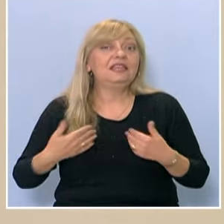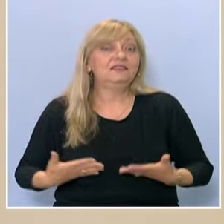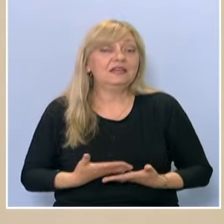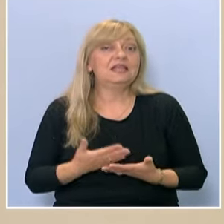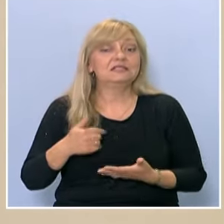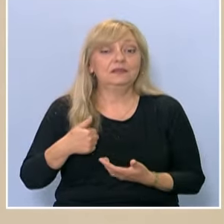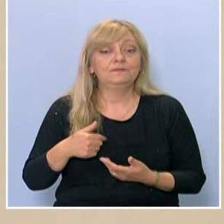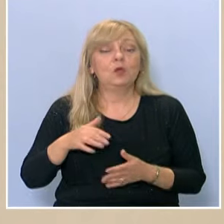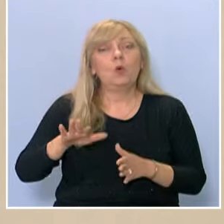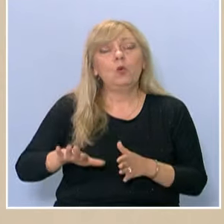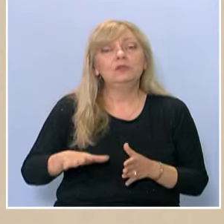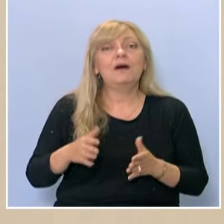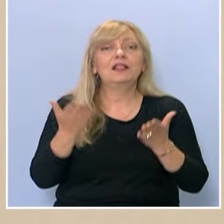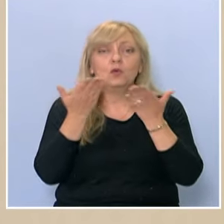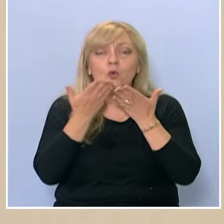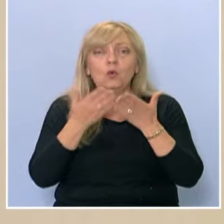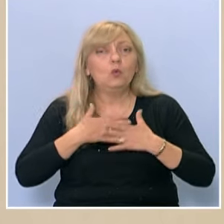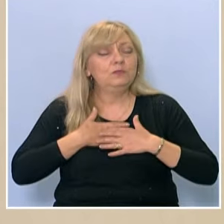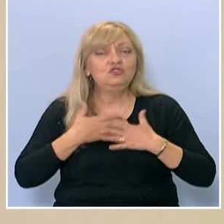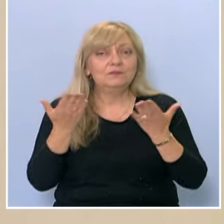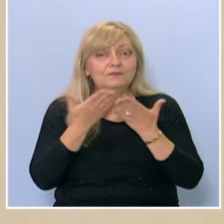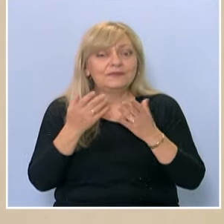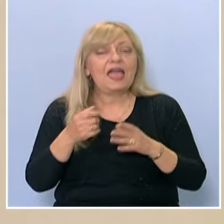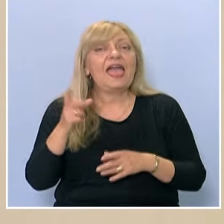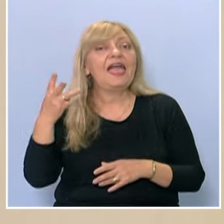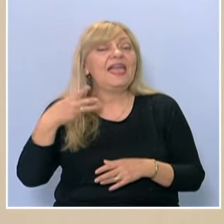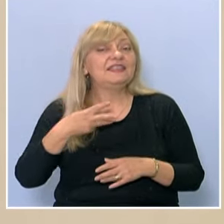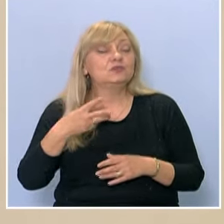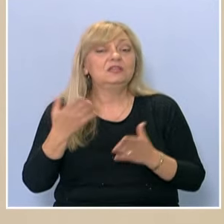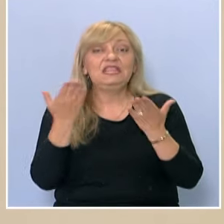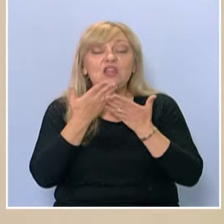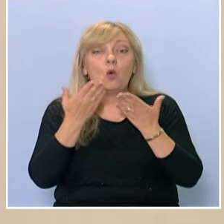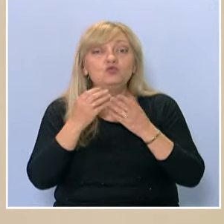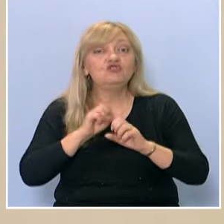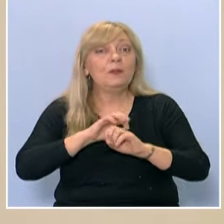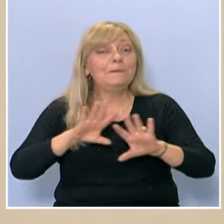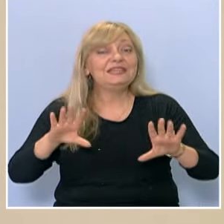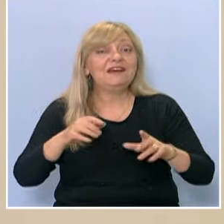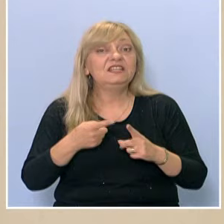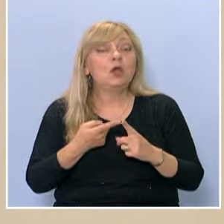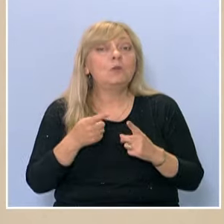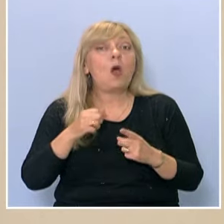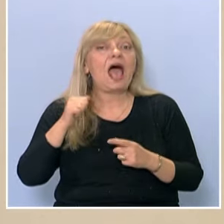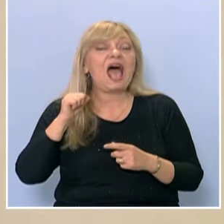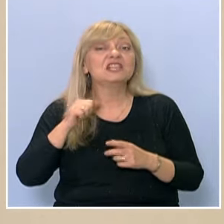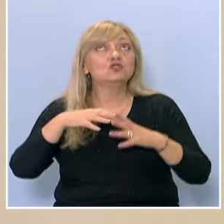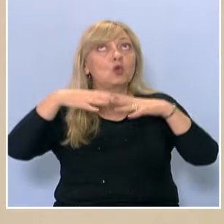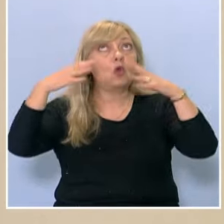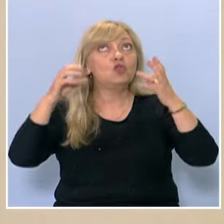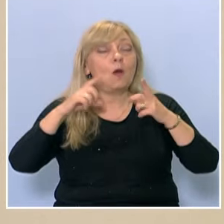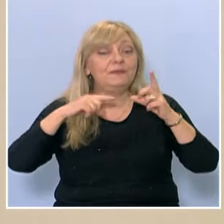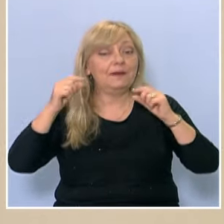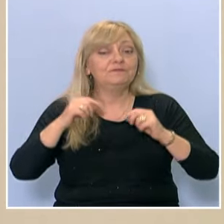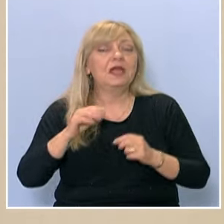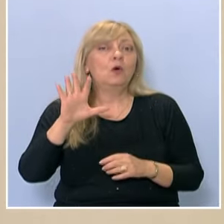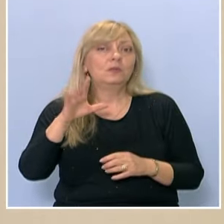обичам енциклопедии и научни предавания по астрономия. И така в 5 клас се записах на кръжок и от тогава ходя